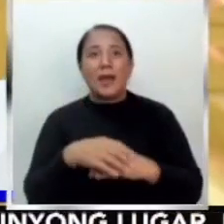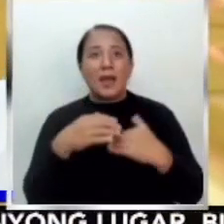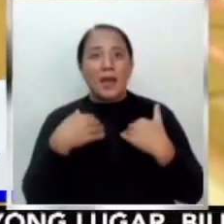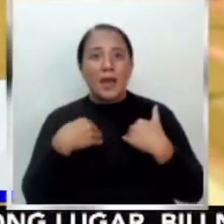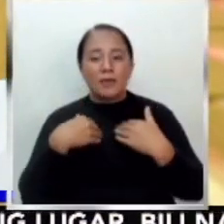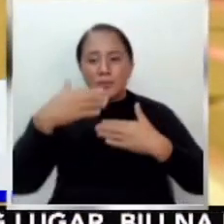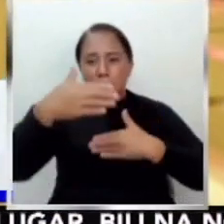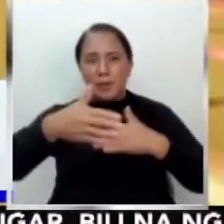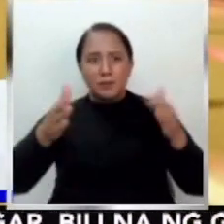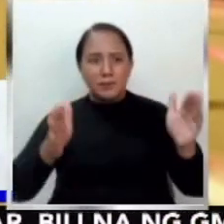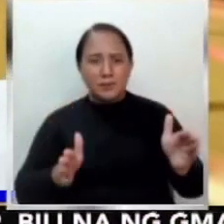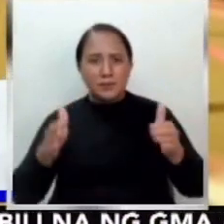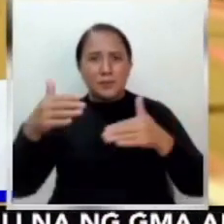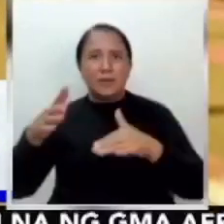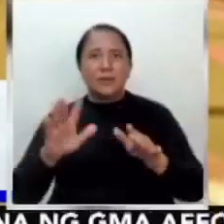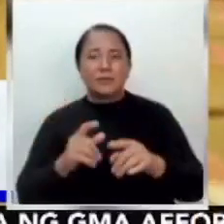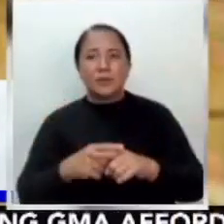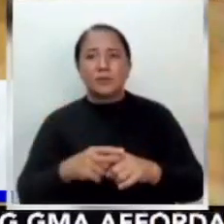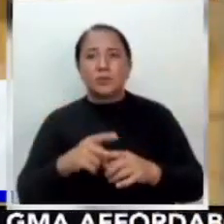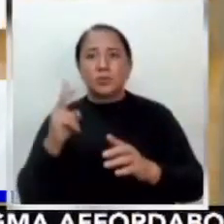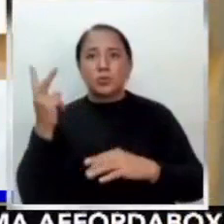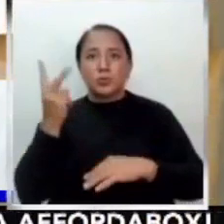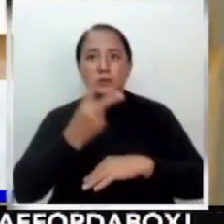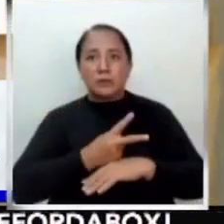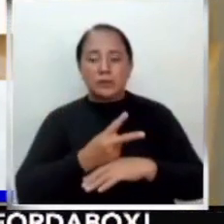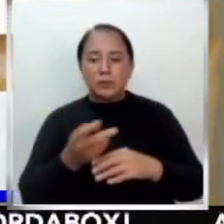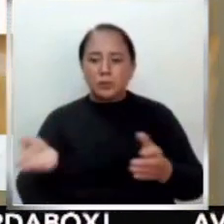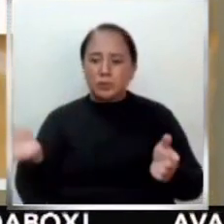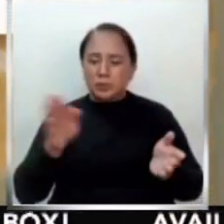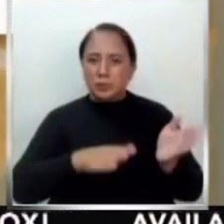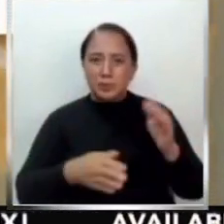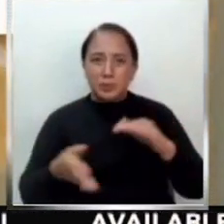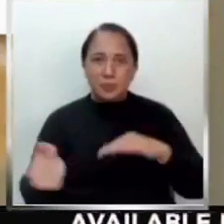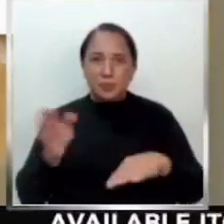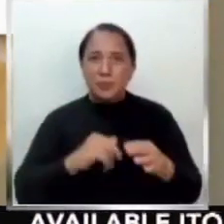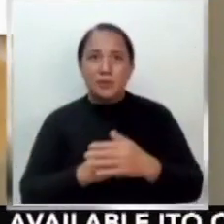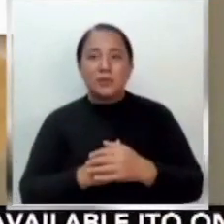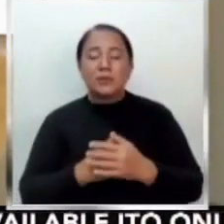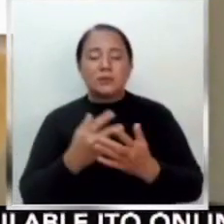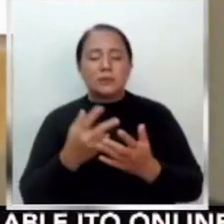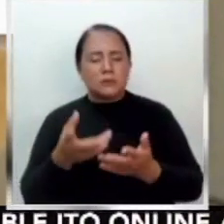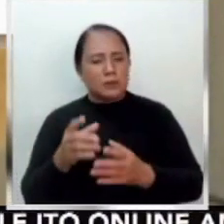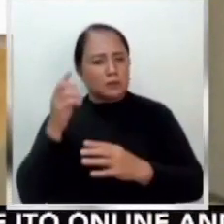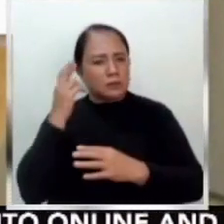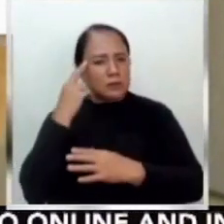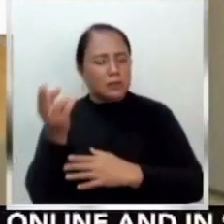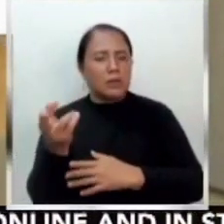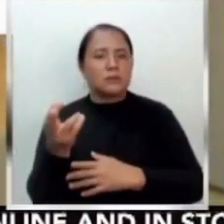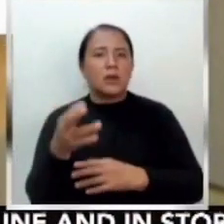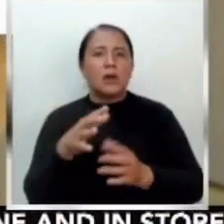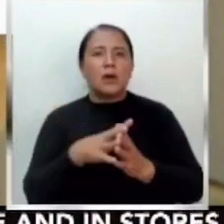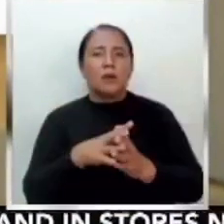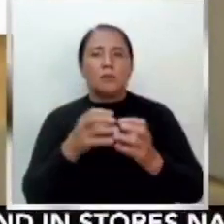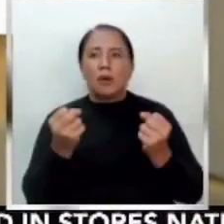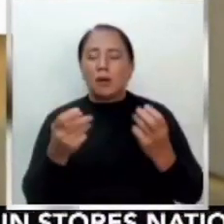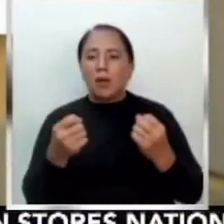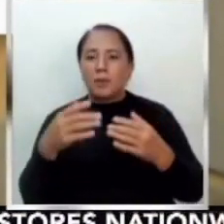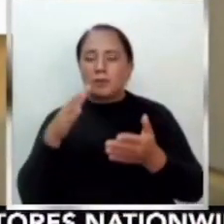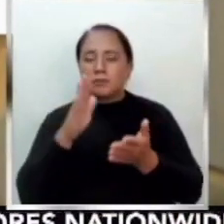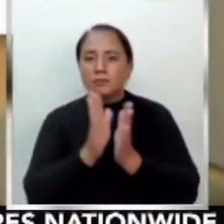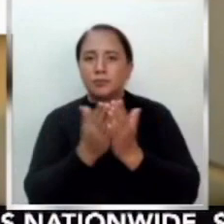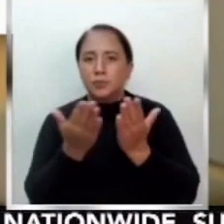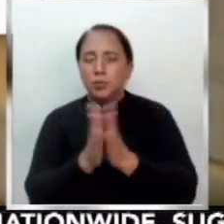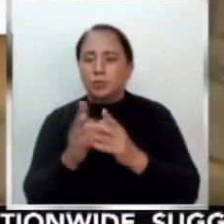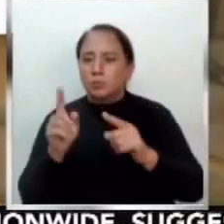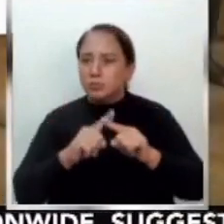gamit mula sa kanilang dalawang araw na pagliligpit. Ngayon lang daw na pagtanto ni Robredo kung gaano karaming libro, souvenir mula sa kanyang mga biyahe